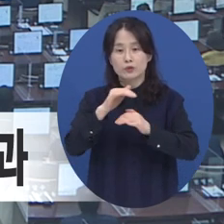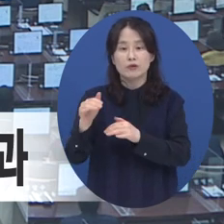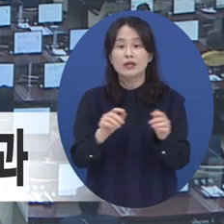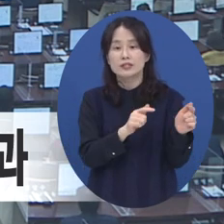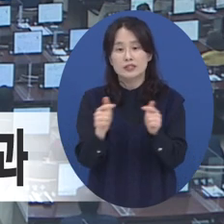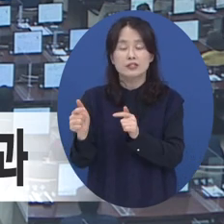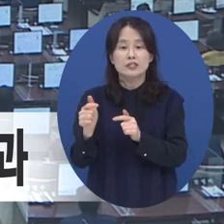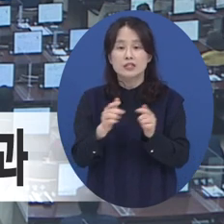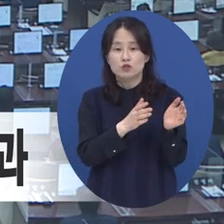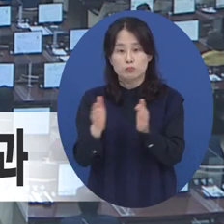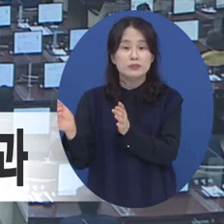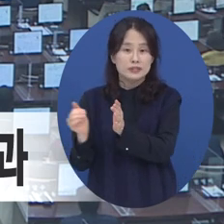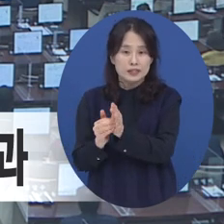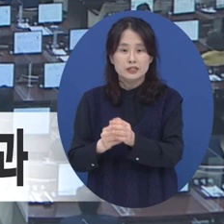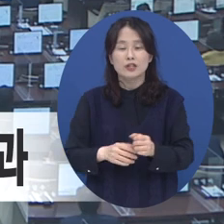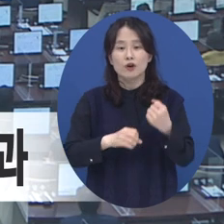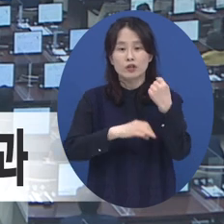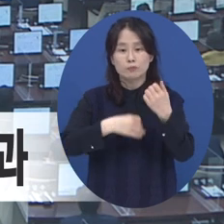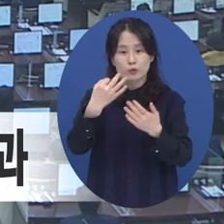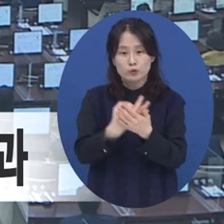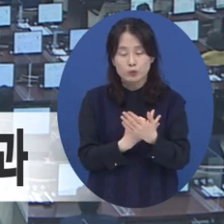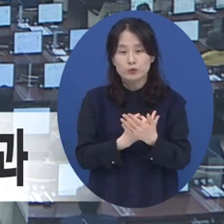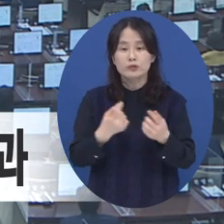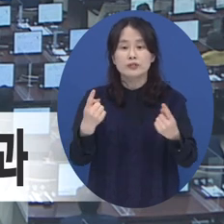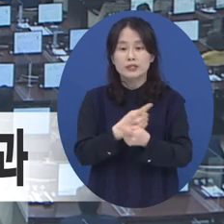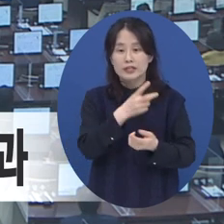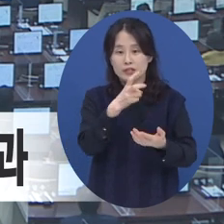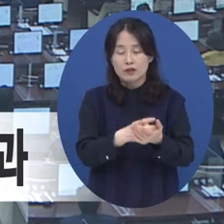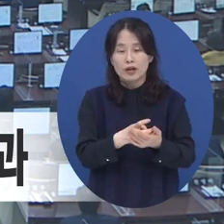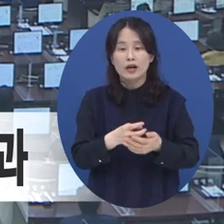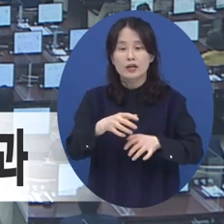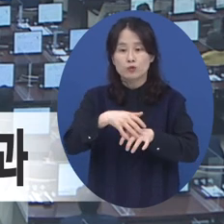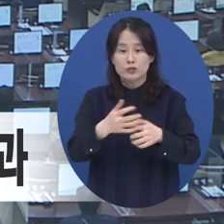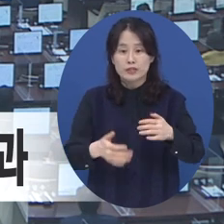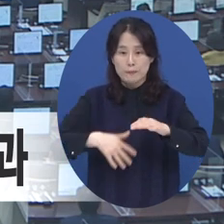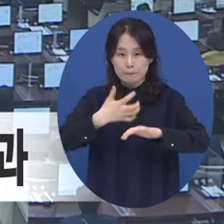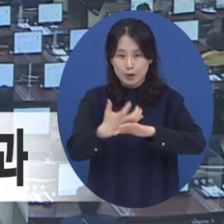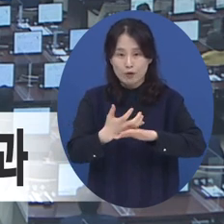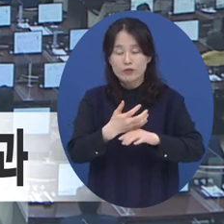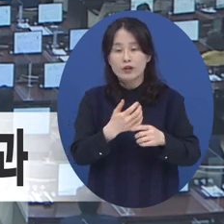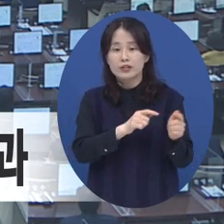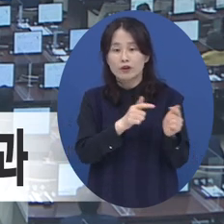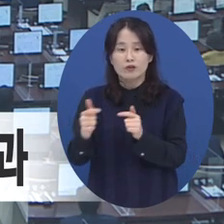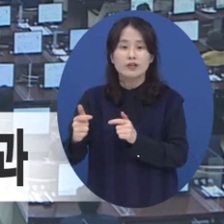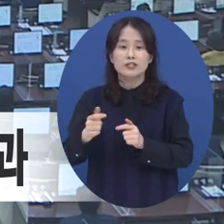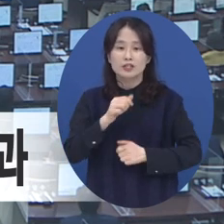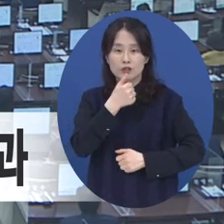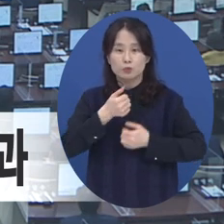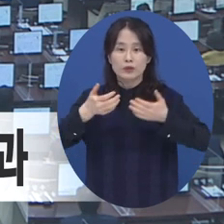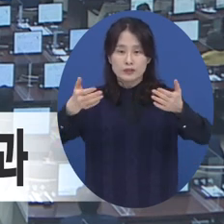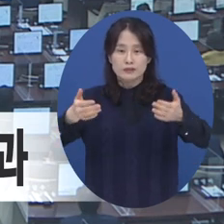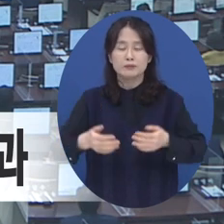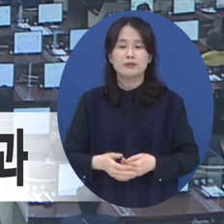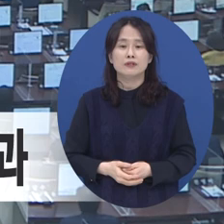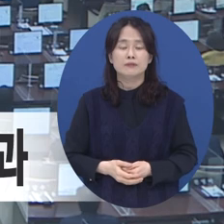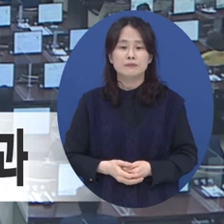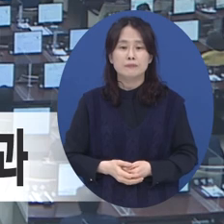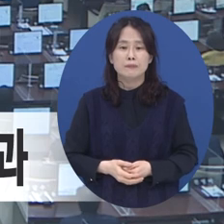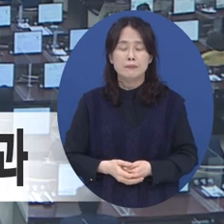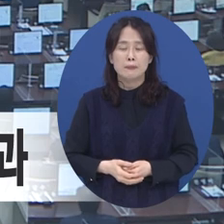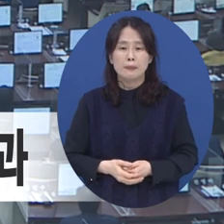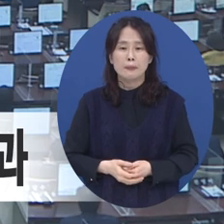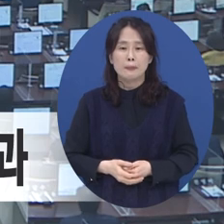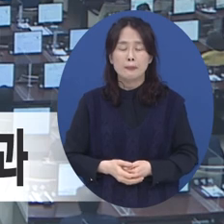안건을 처리했는데 요 기본소득 기본 조례 개정안과 조직 개편안 등 눈여겨볼 안건을 최 창 순 기자가